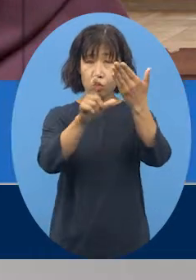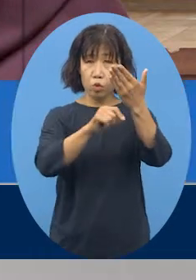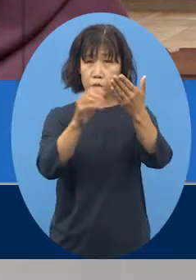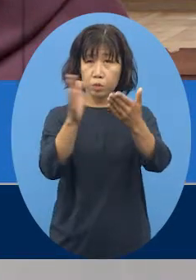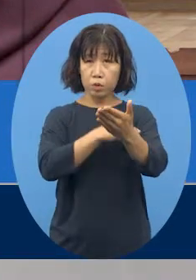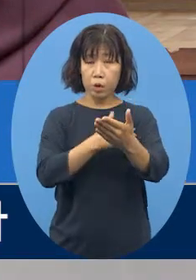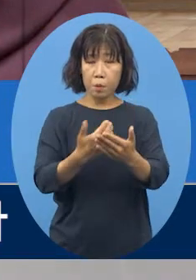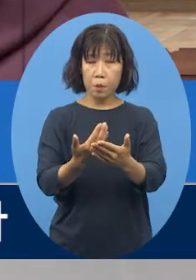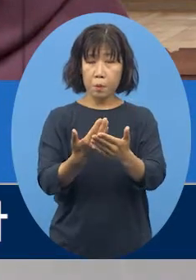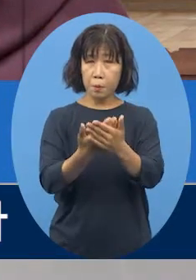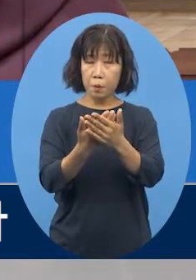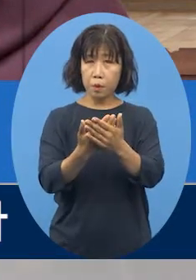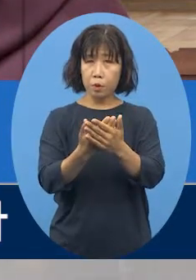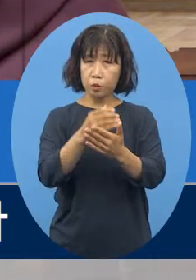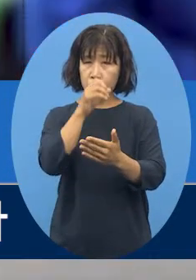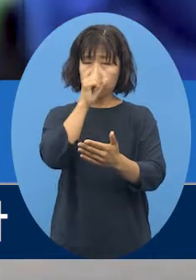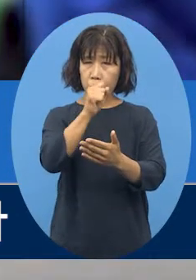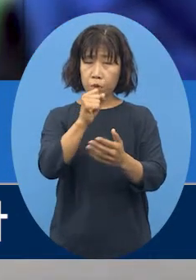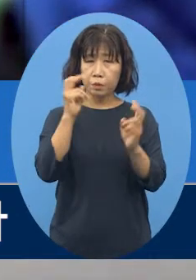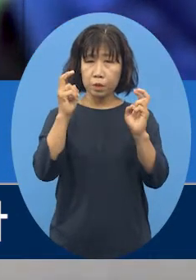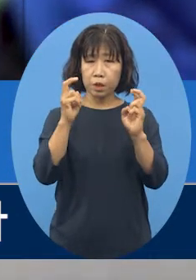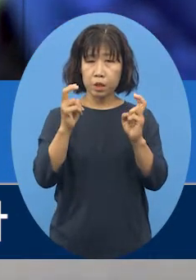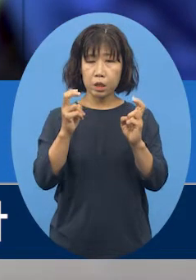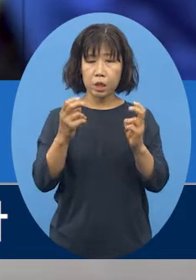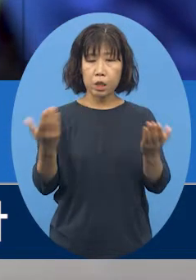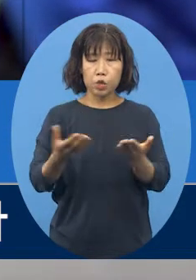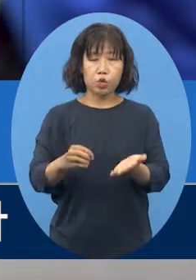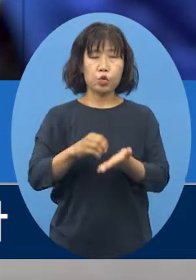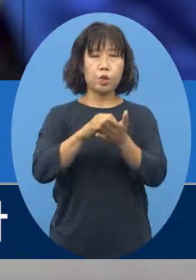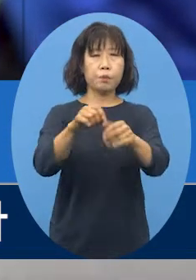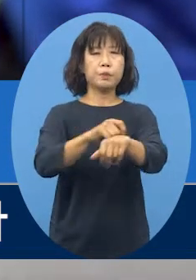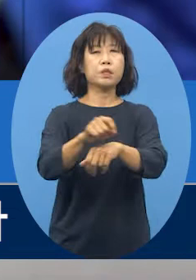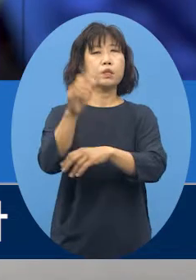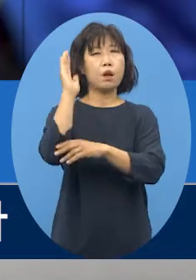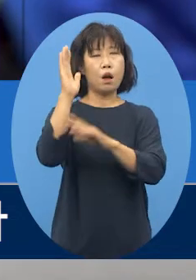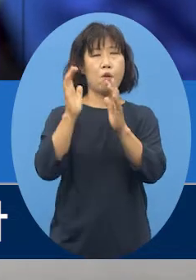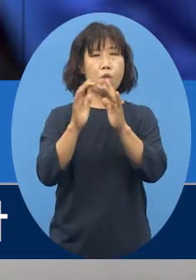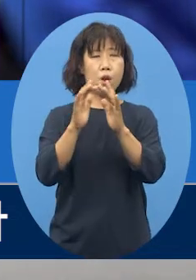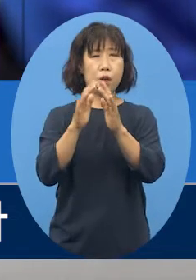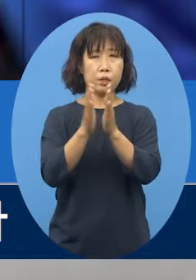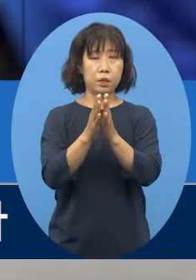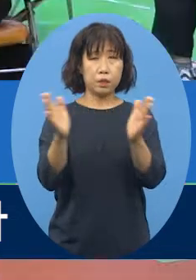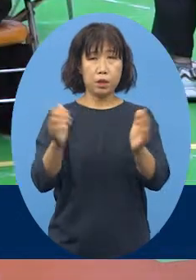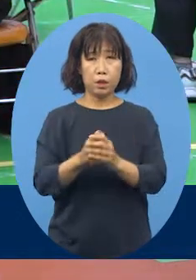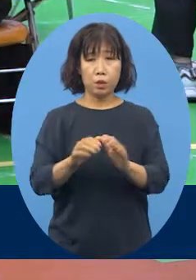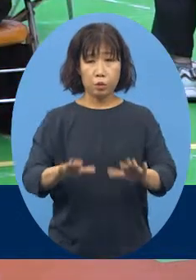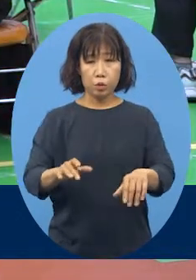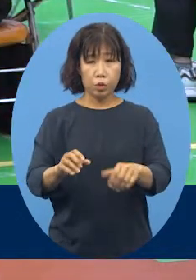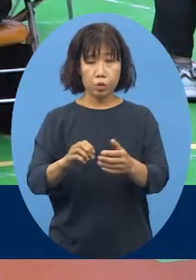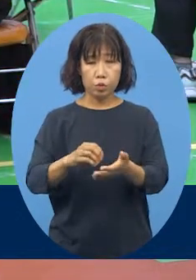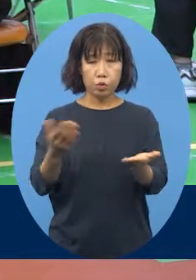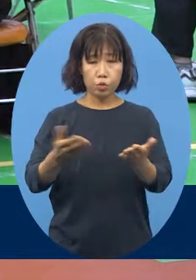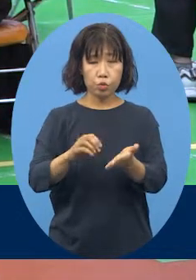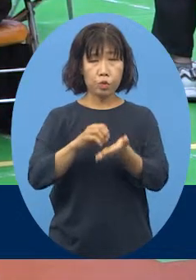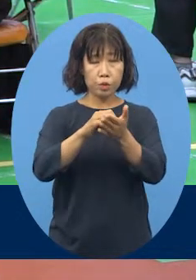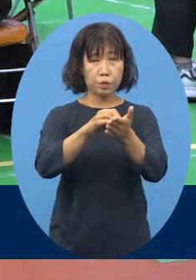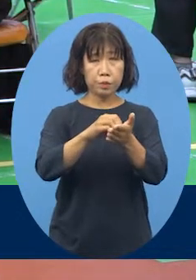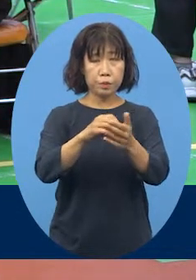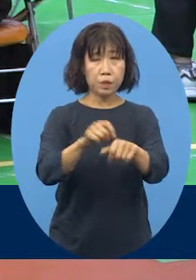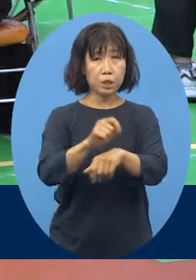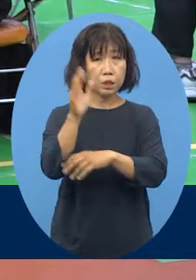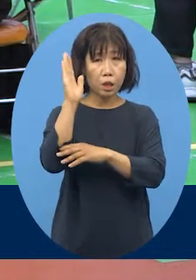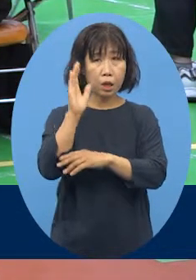오는 9월부터 유망기업 현직자 와 함께하는 온라인 취업 특강 을 운영합니다 이번 취업 즉 가는